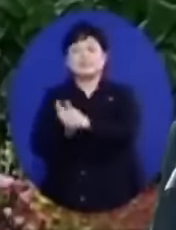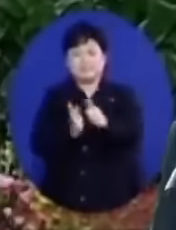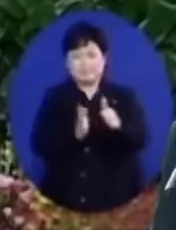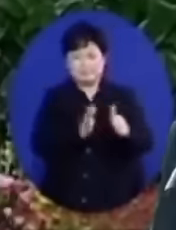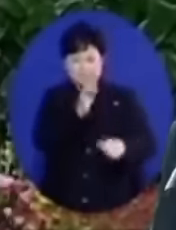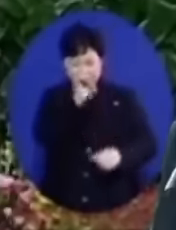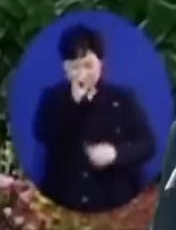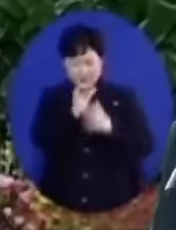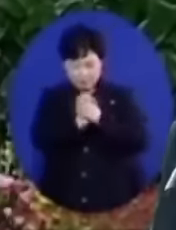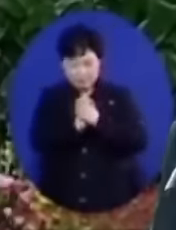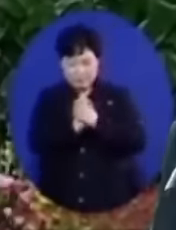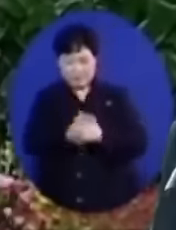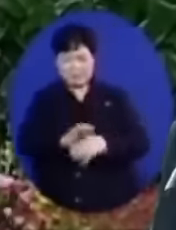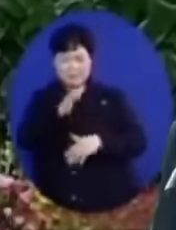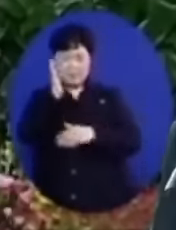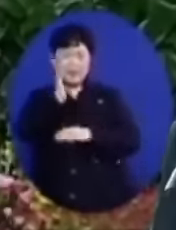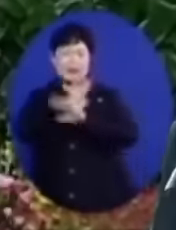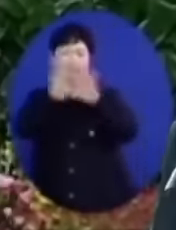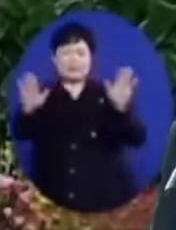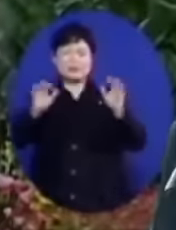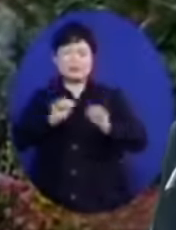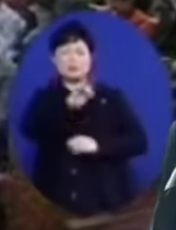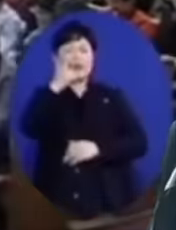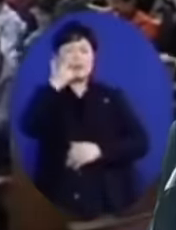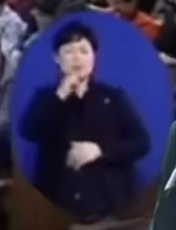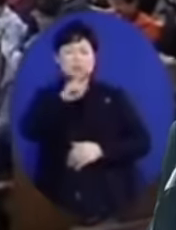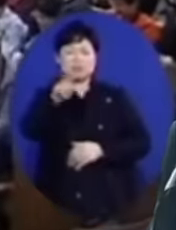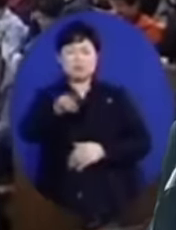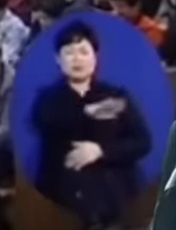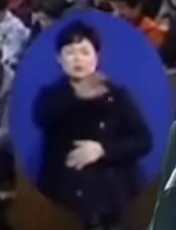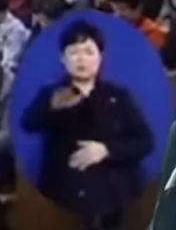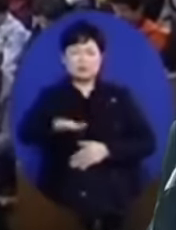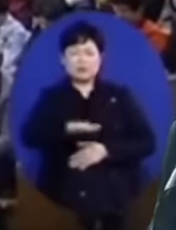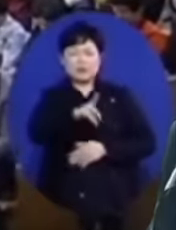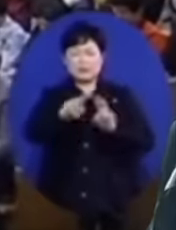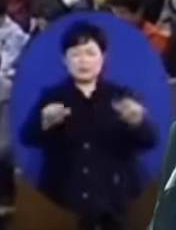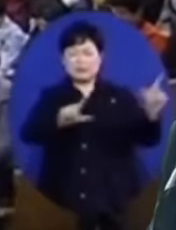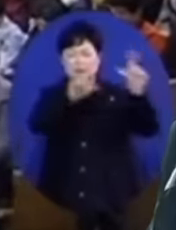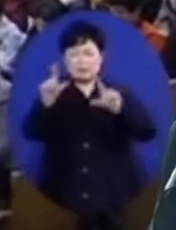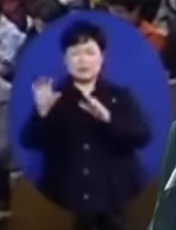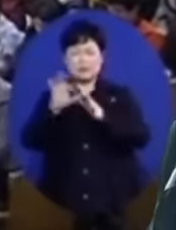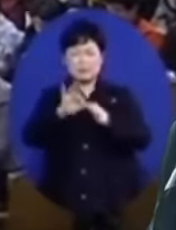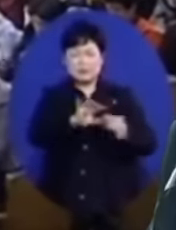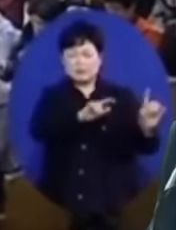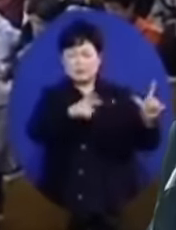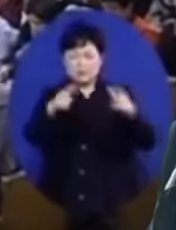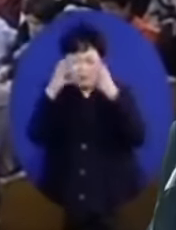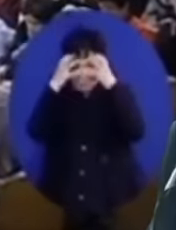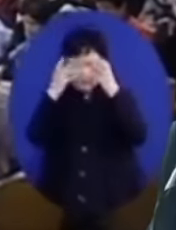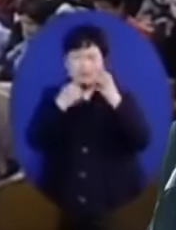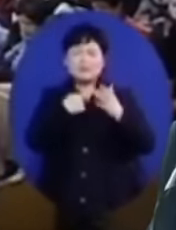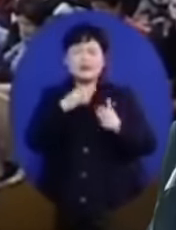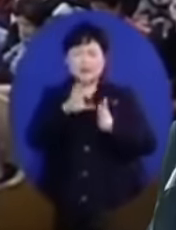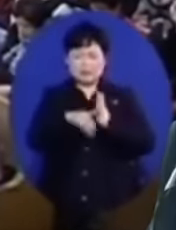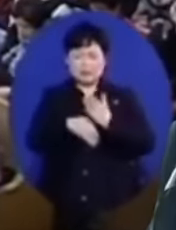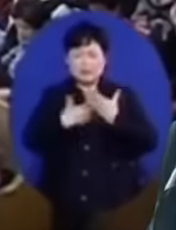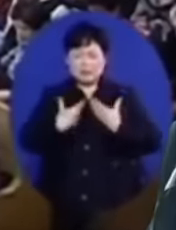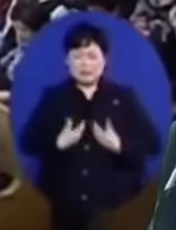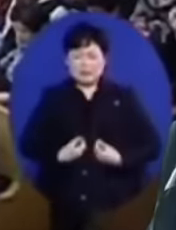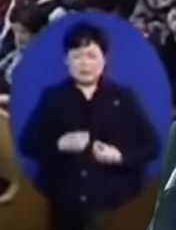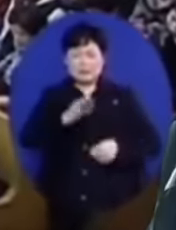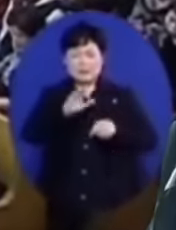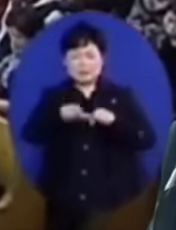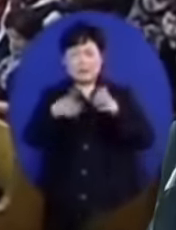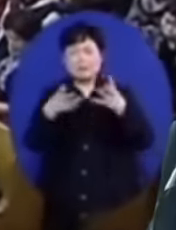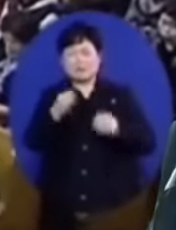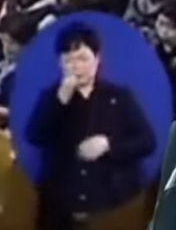우리 기도드리겠습니다. 하늘에 계신 우리 아버지요, 우리가 이 땅에 살면서 여러 가지 고난을 당할 때 낙심할 때가